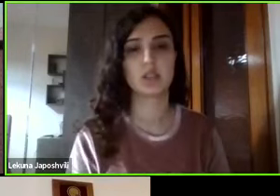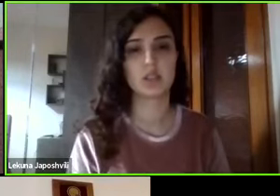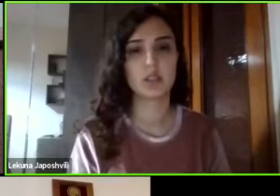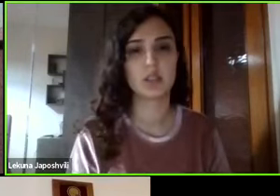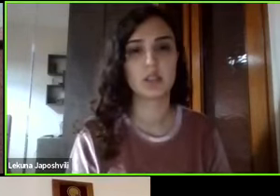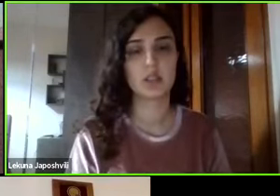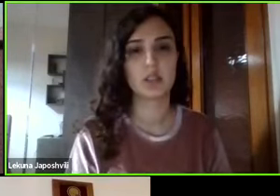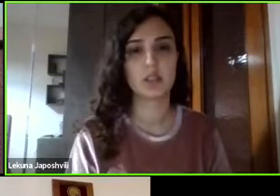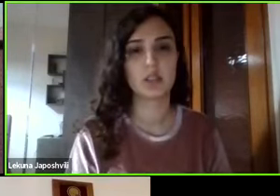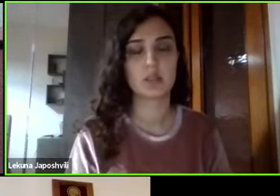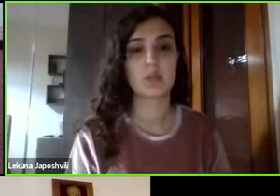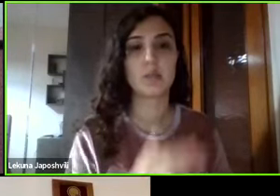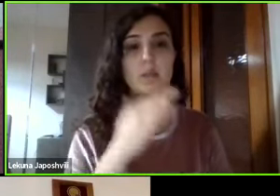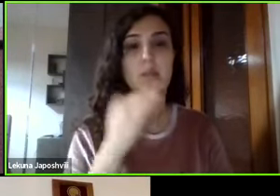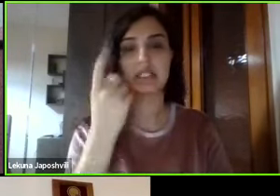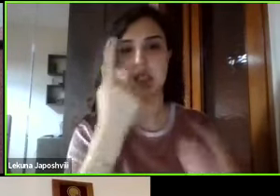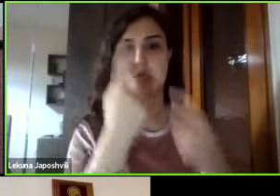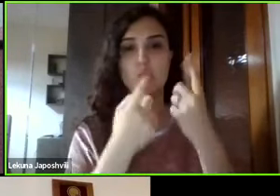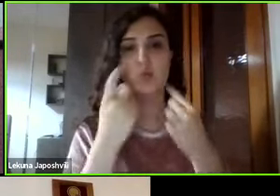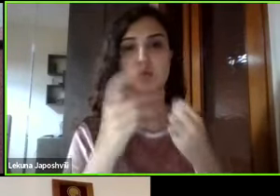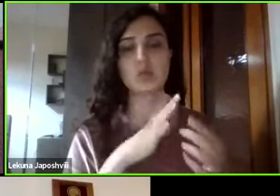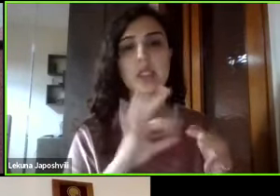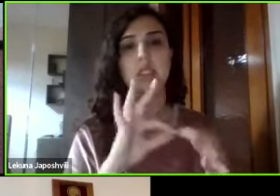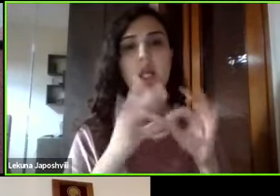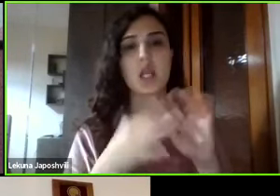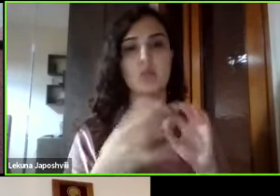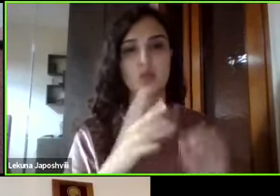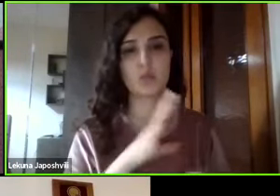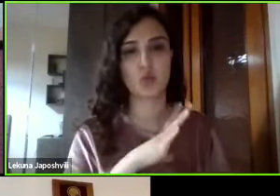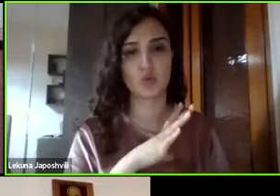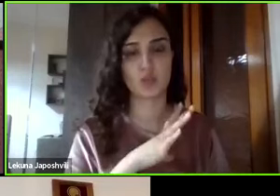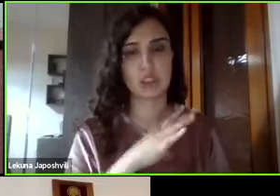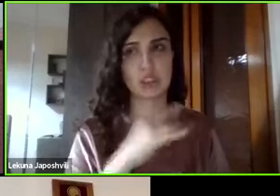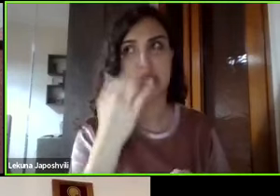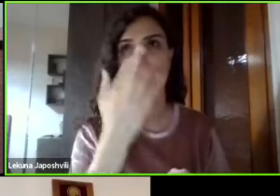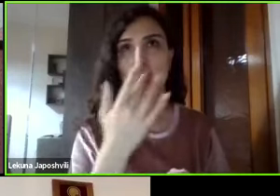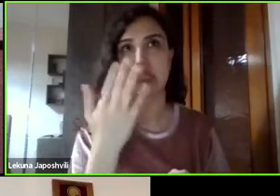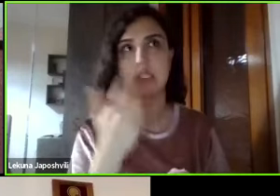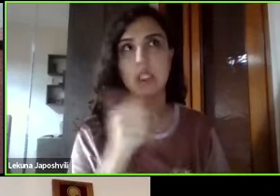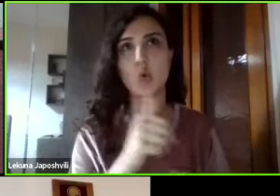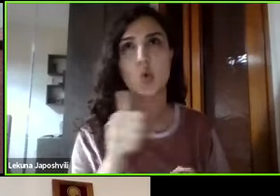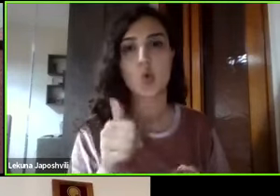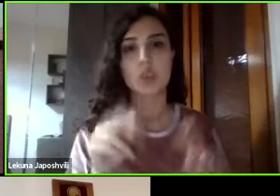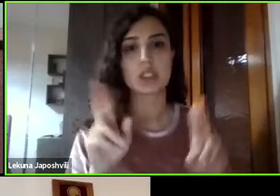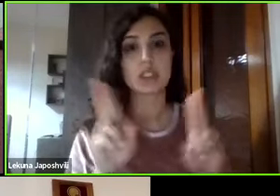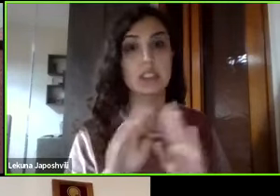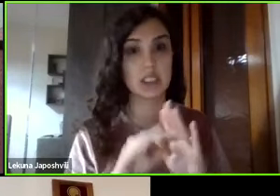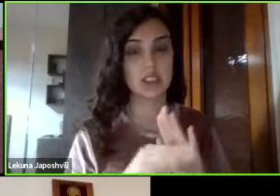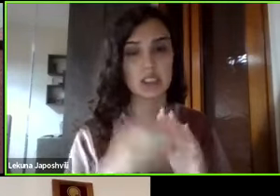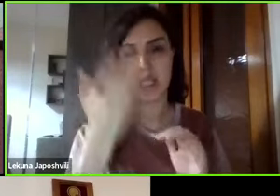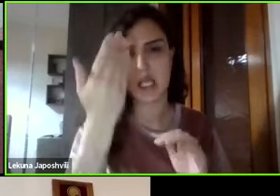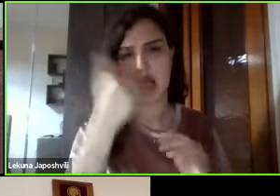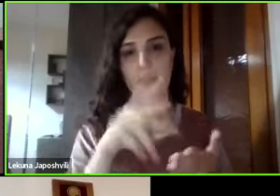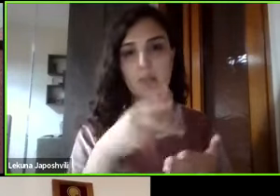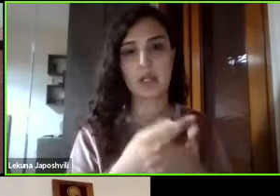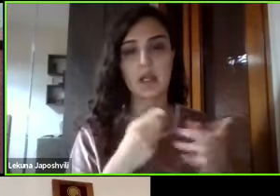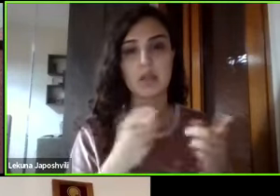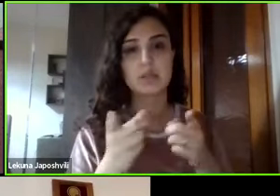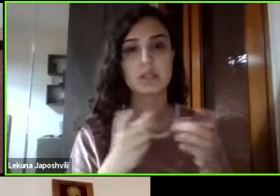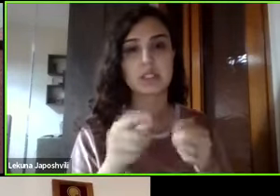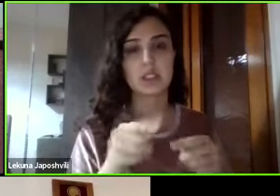მასა ინფორმაცია უნდა კონდეს, უნდა კონდეს დეტალები, უნდა კონდეს წარმოდგენა, როგორ წესი ეპილეფსი არის